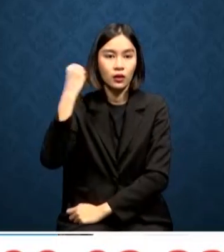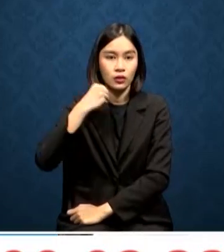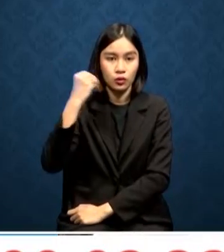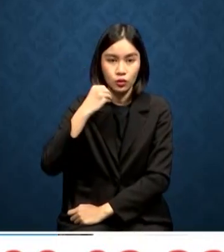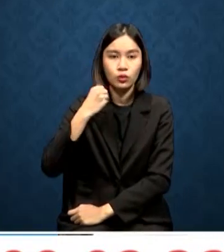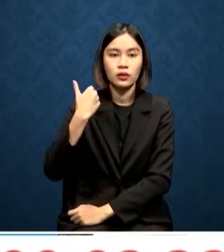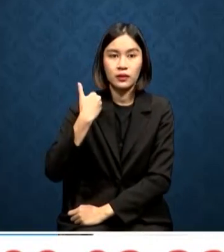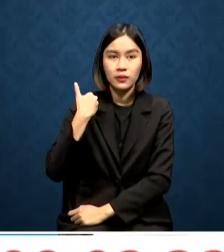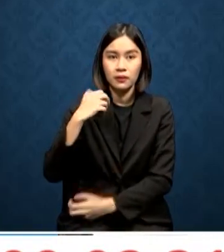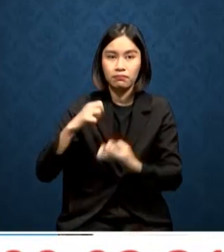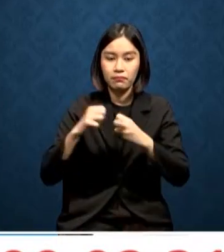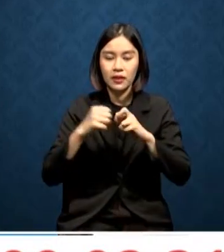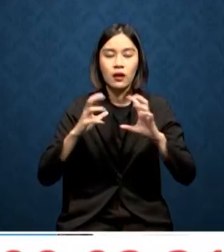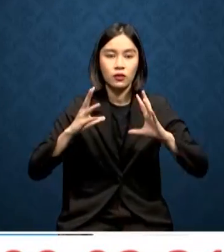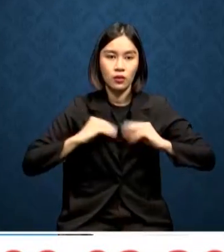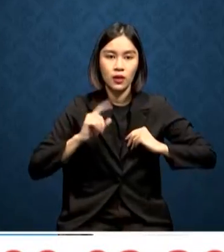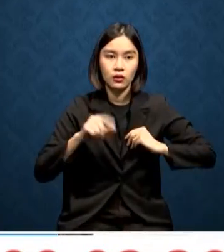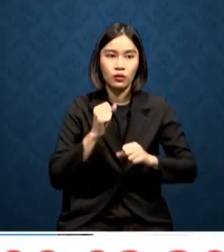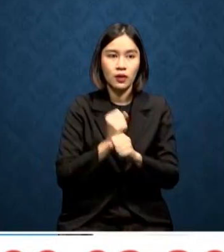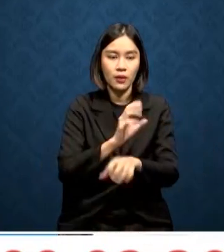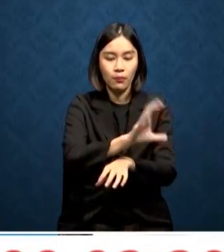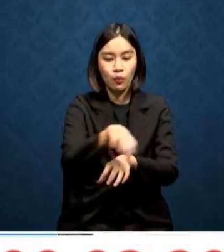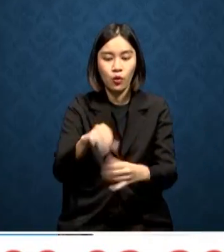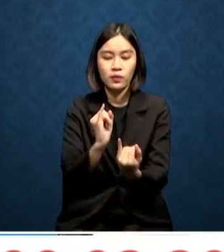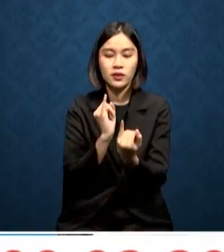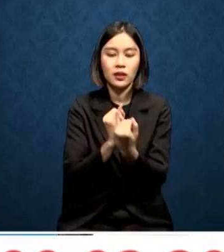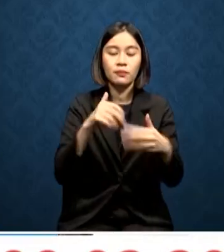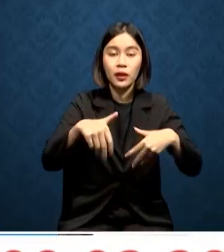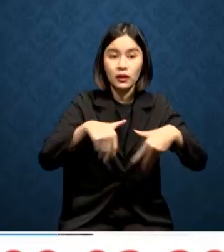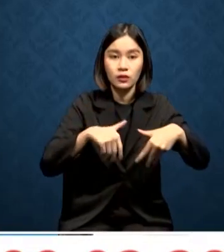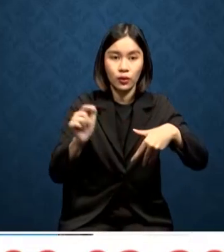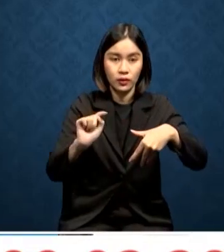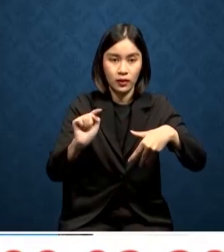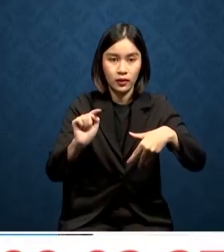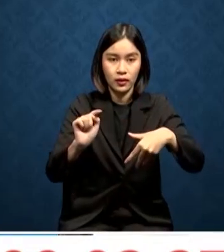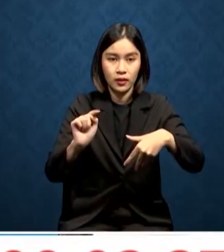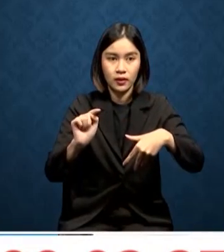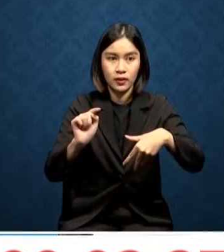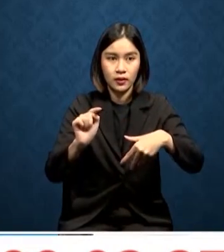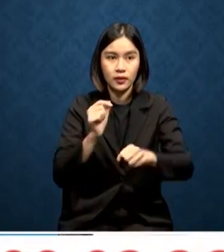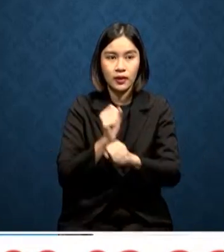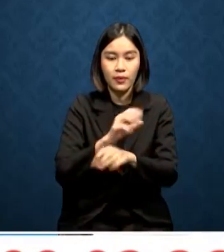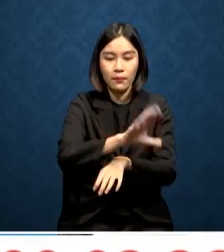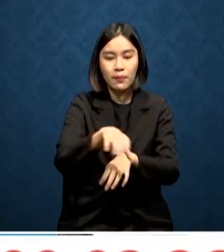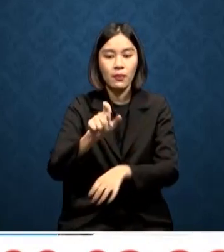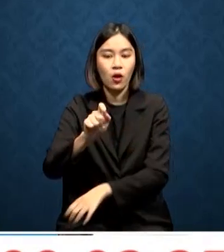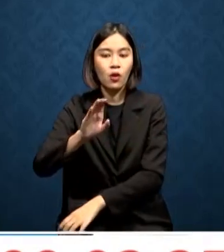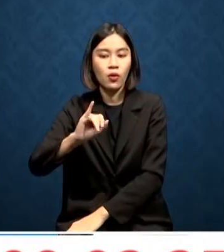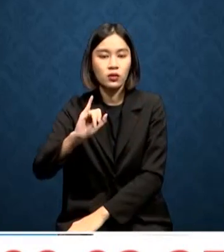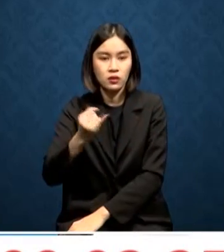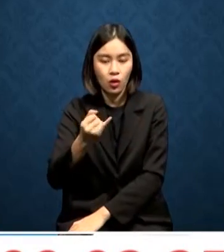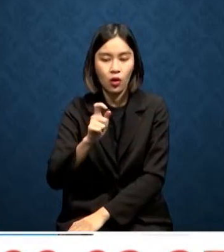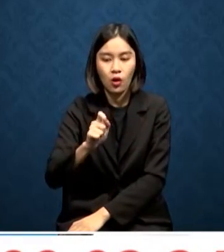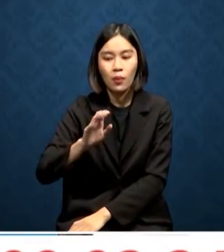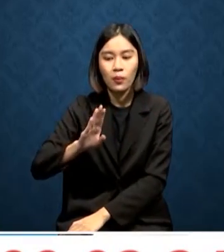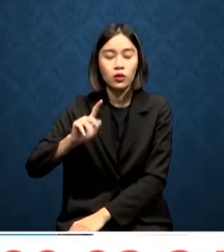เหตุนะคะปฏิเสธไม่ได้ว่าหน่วยงานที่ใกล้ชิดที่สุดก็คือจะเป็นหน่วยงานท้องถิ่นนะคะไม่ว่าจะเป็นระดับ